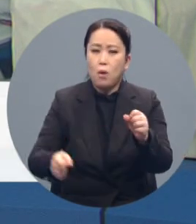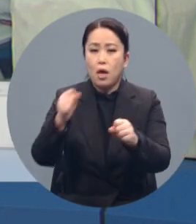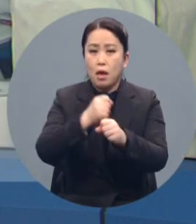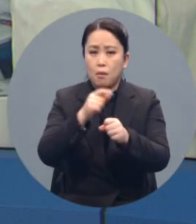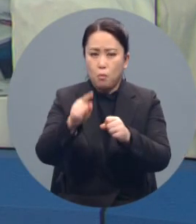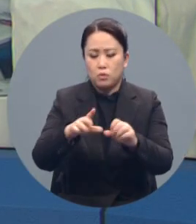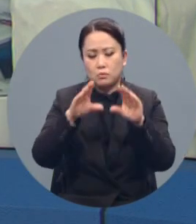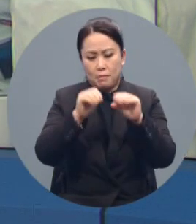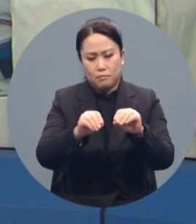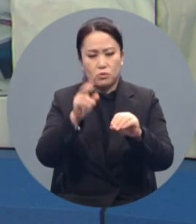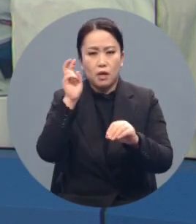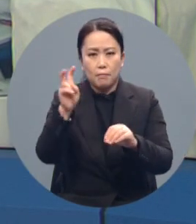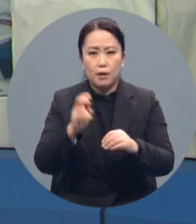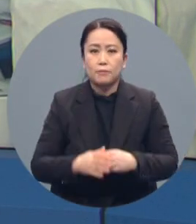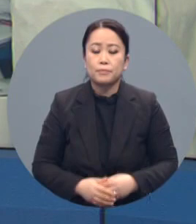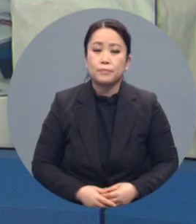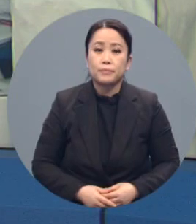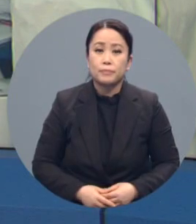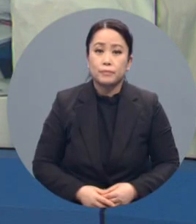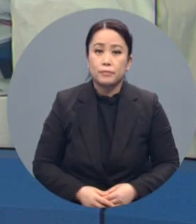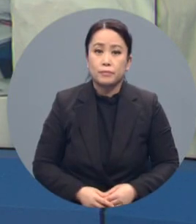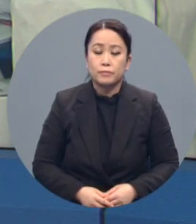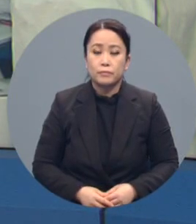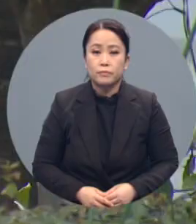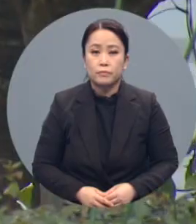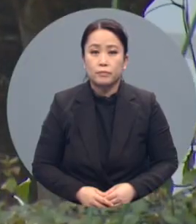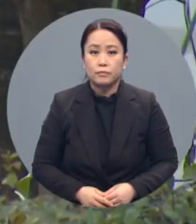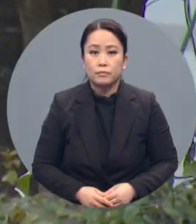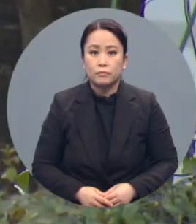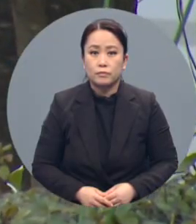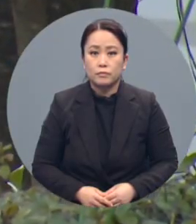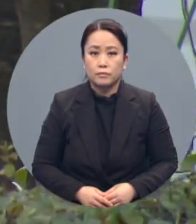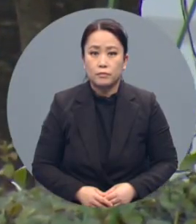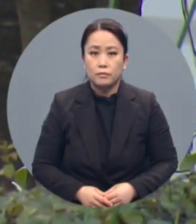첫 소식 류재민 기자가 보도합니다.